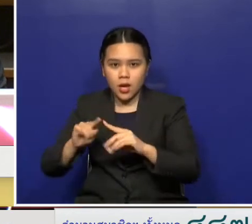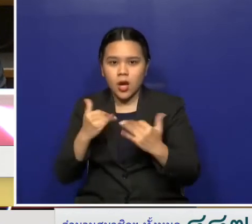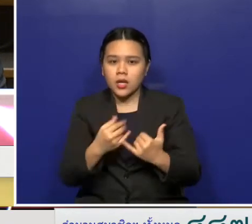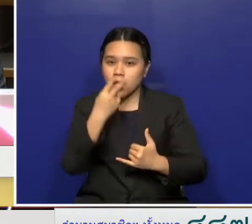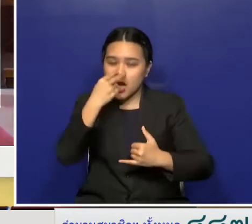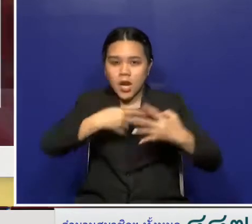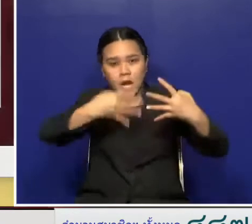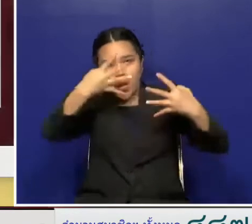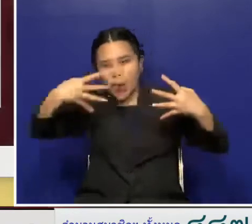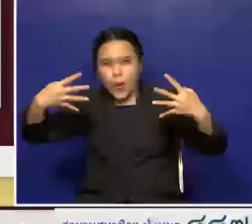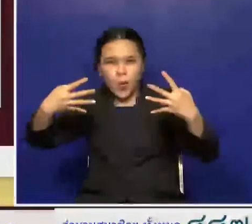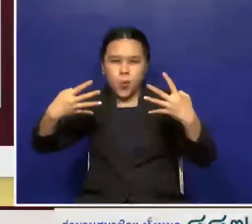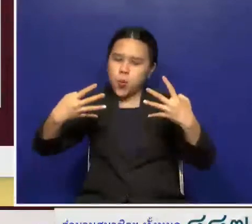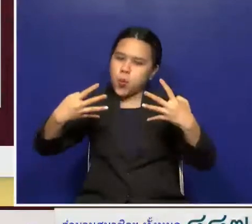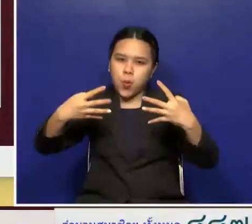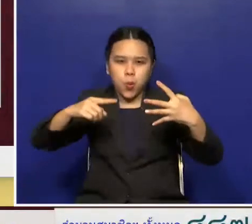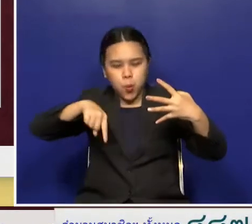soientามสาวไฟ